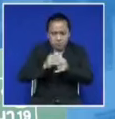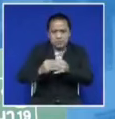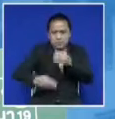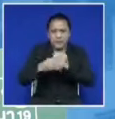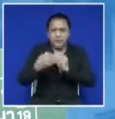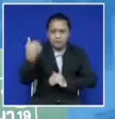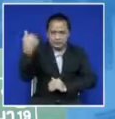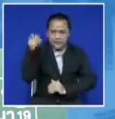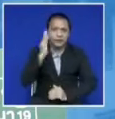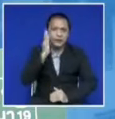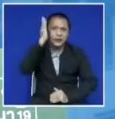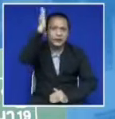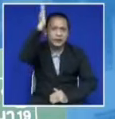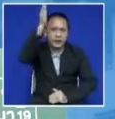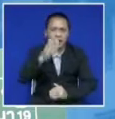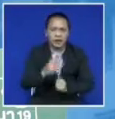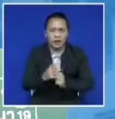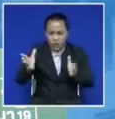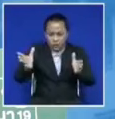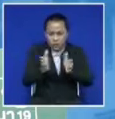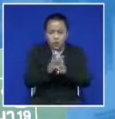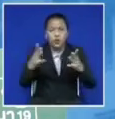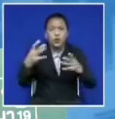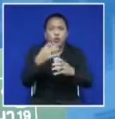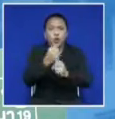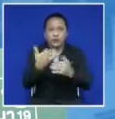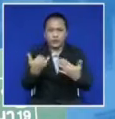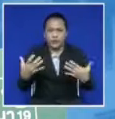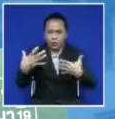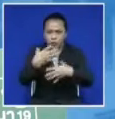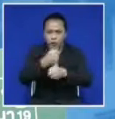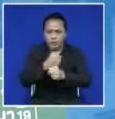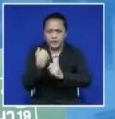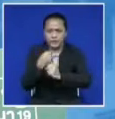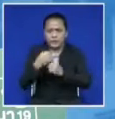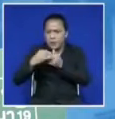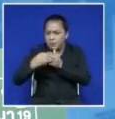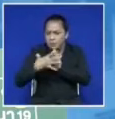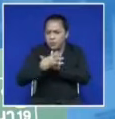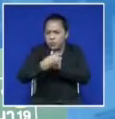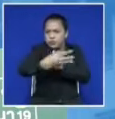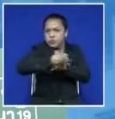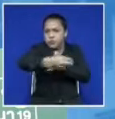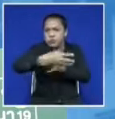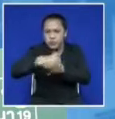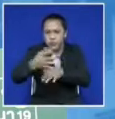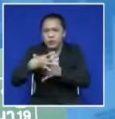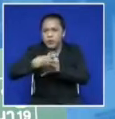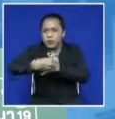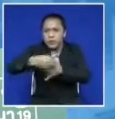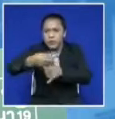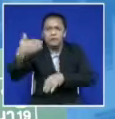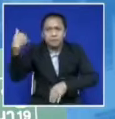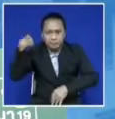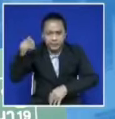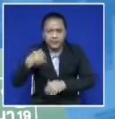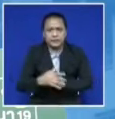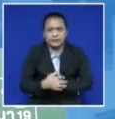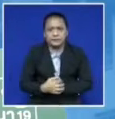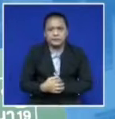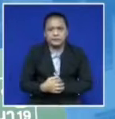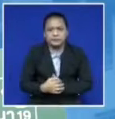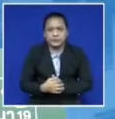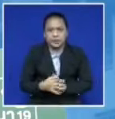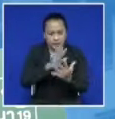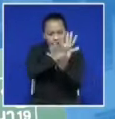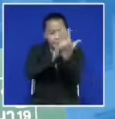ากนะครับซึ่งสถานการณ์โดยภาพรวมเนี่ยนะครับเรียกว่ามีการระบาดนะครับเกิดขึ้นนะครับใน